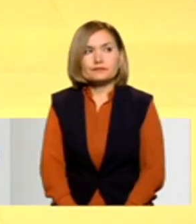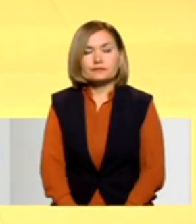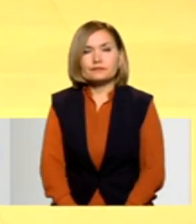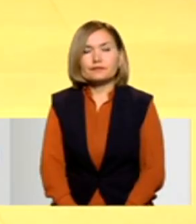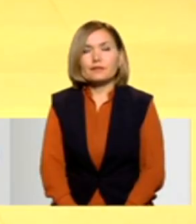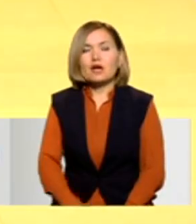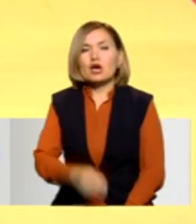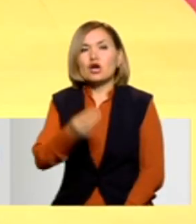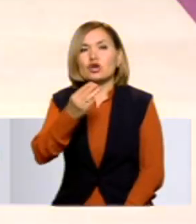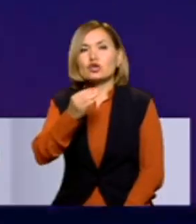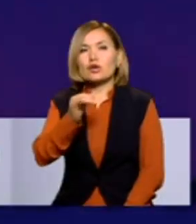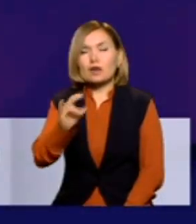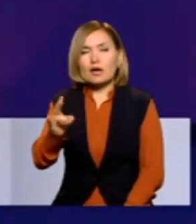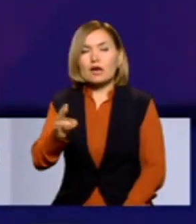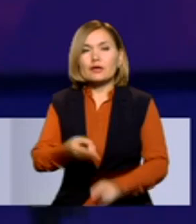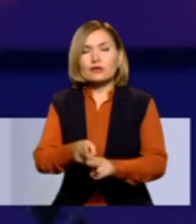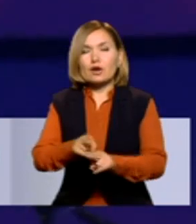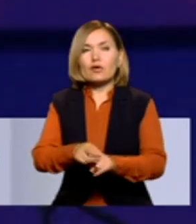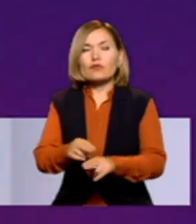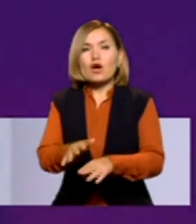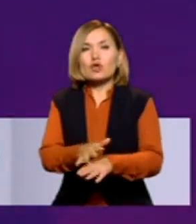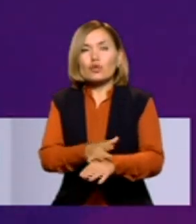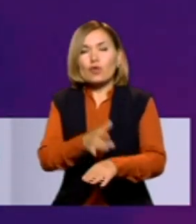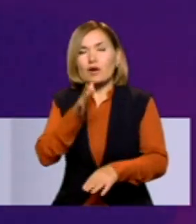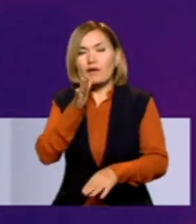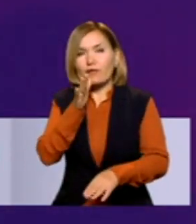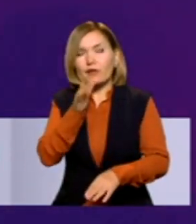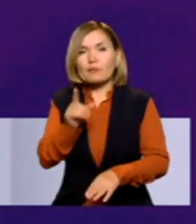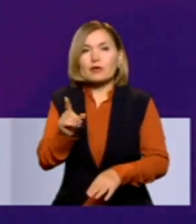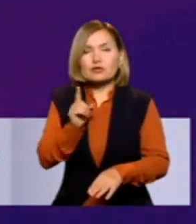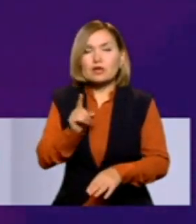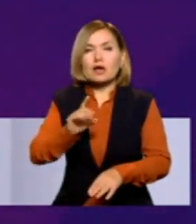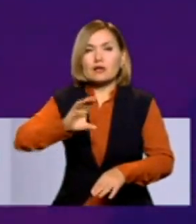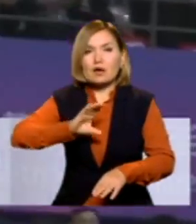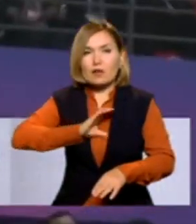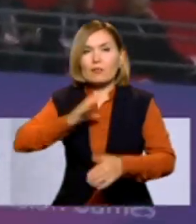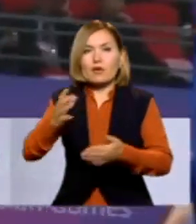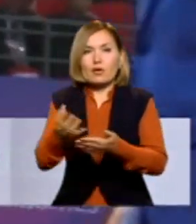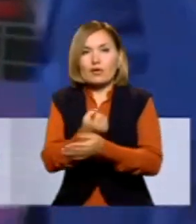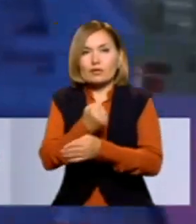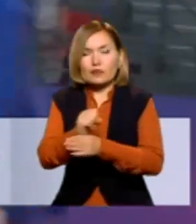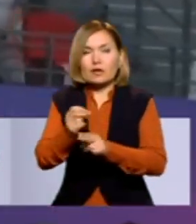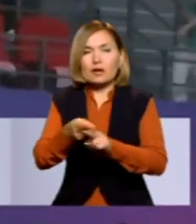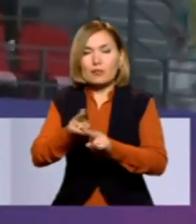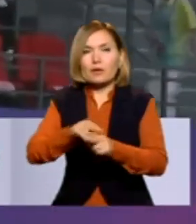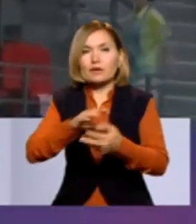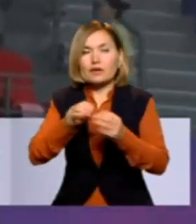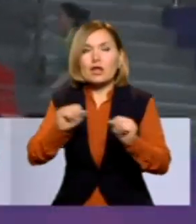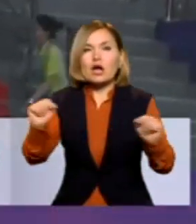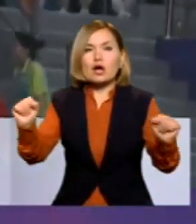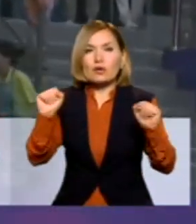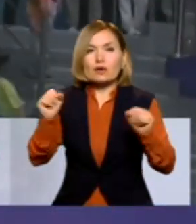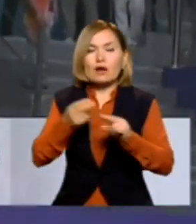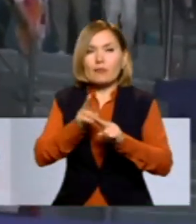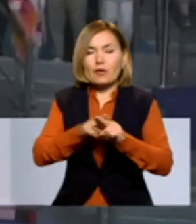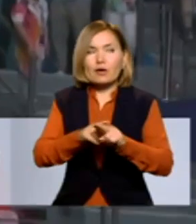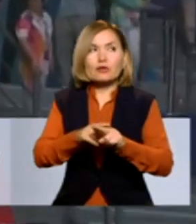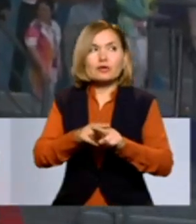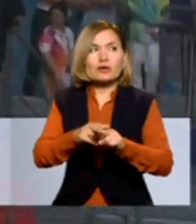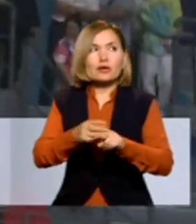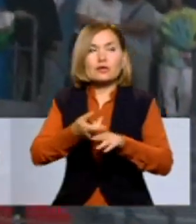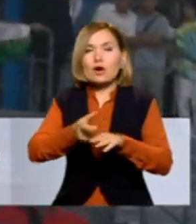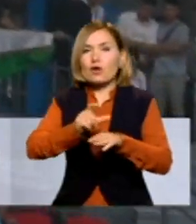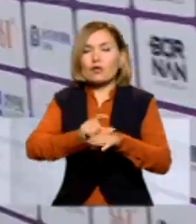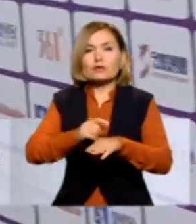Шархан үшін бұл көптен күткен жүлде. Үлкен жарыстарда бір жылдан кейін торға енді шығып отыр. Жеңісі сәттен кейін спортшы эмоциясын